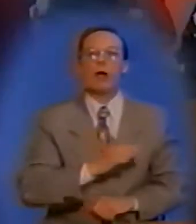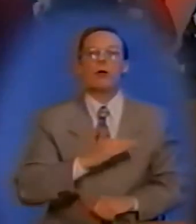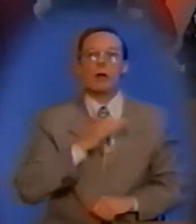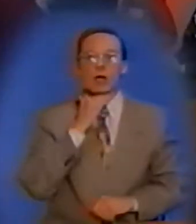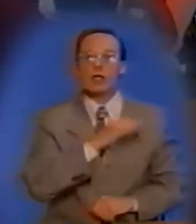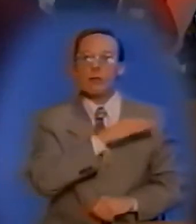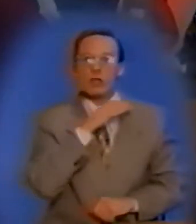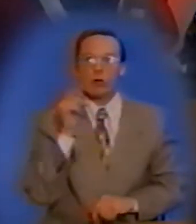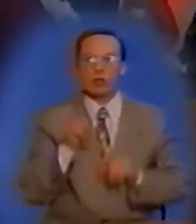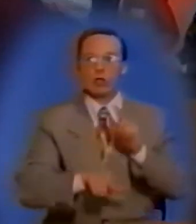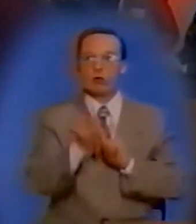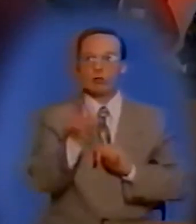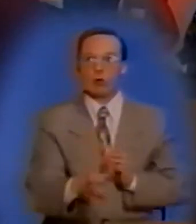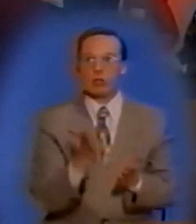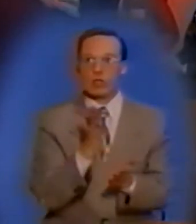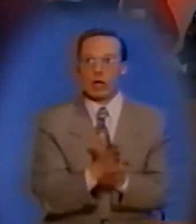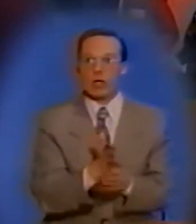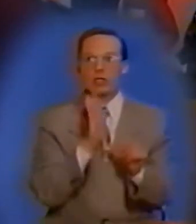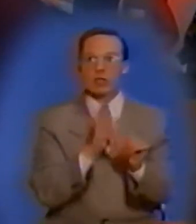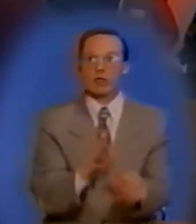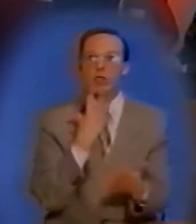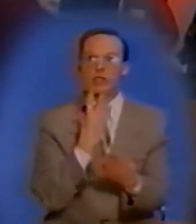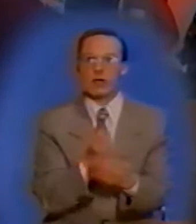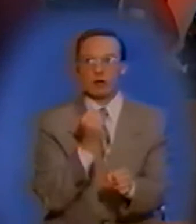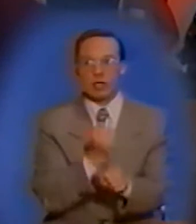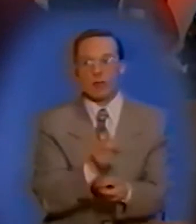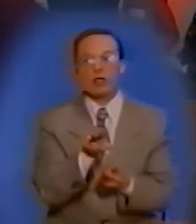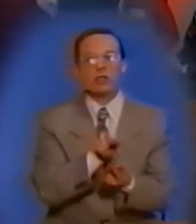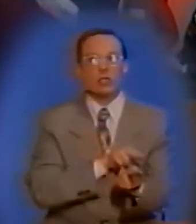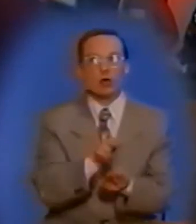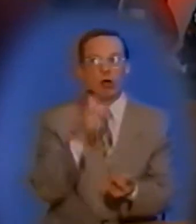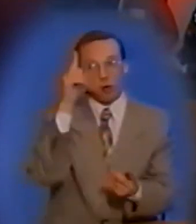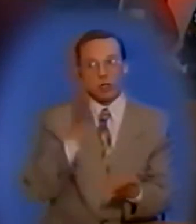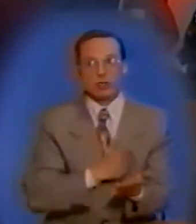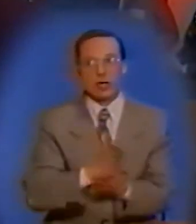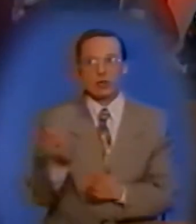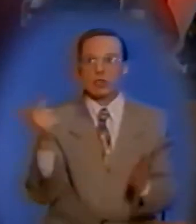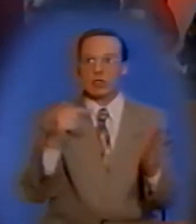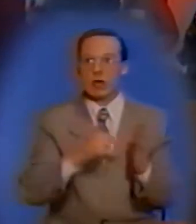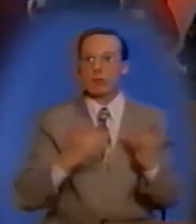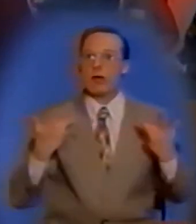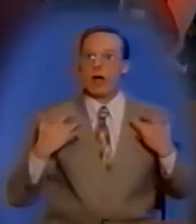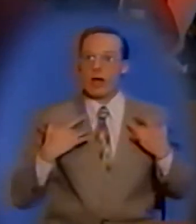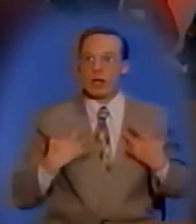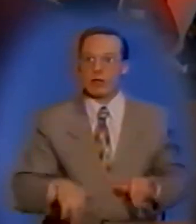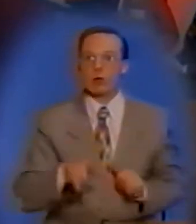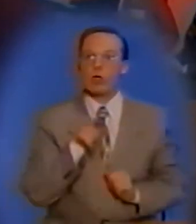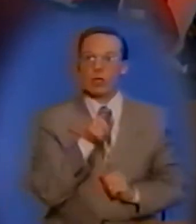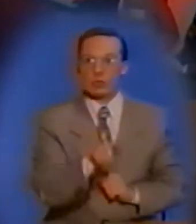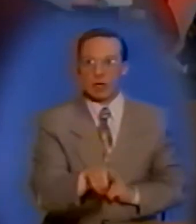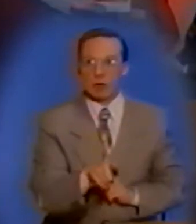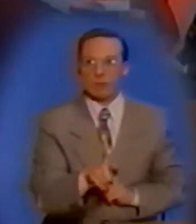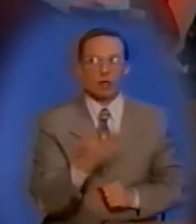daug. Jeigu žmogus yra, tarkim, diskriminuojamas savo darbe dėl seksualinės orientacijos ir jisai tampa atleistu, jisai